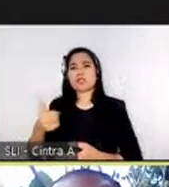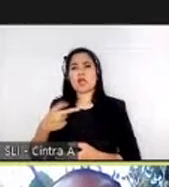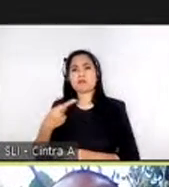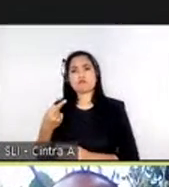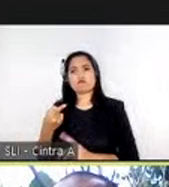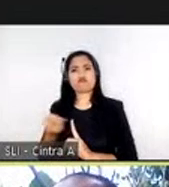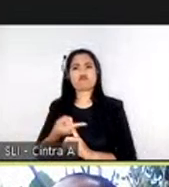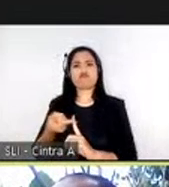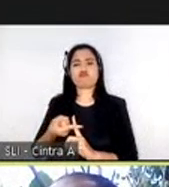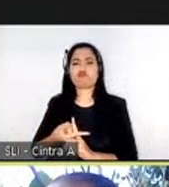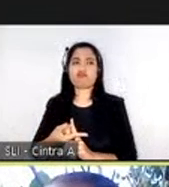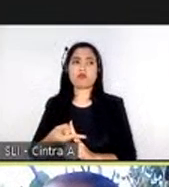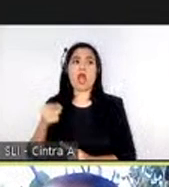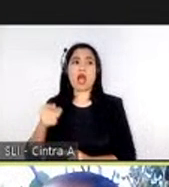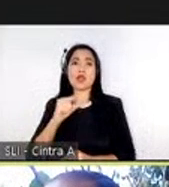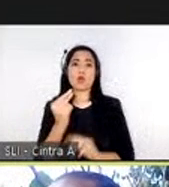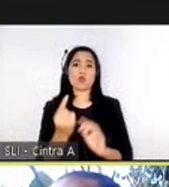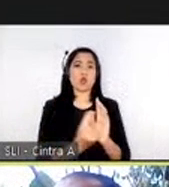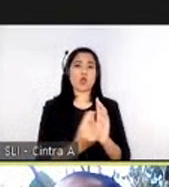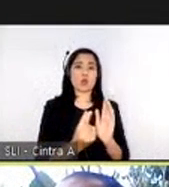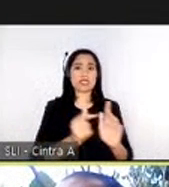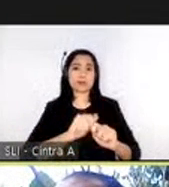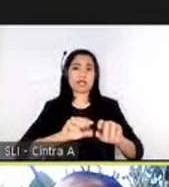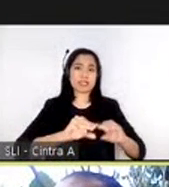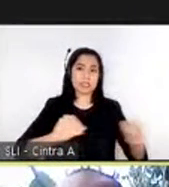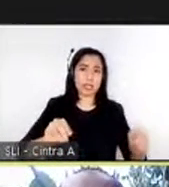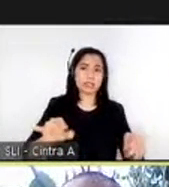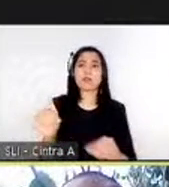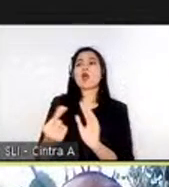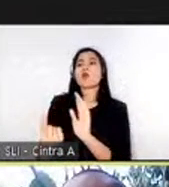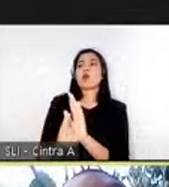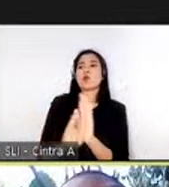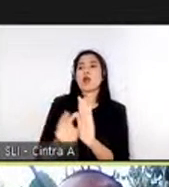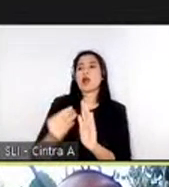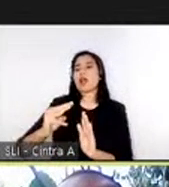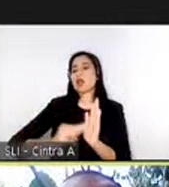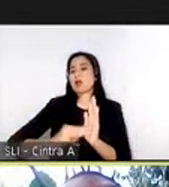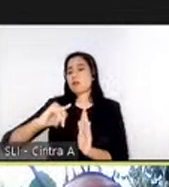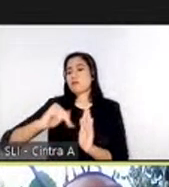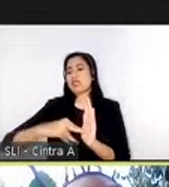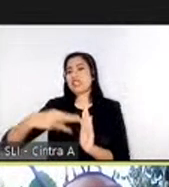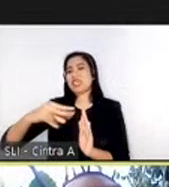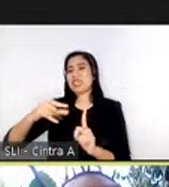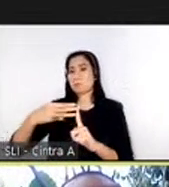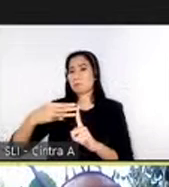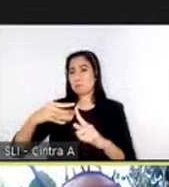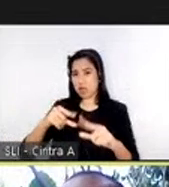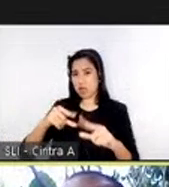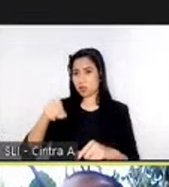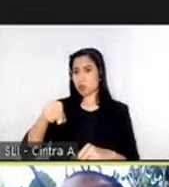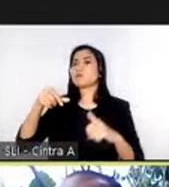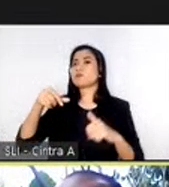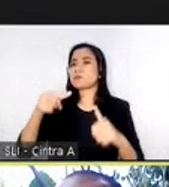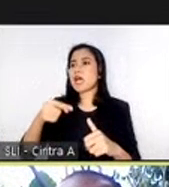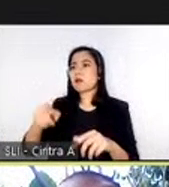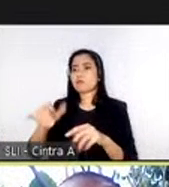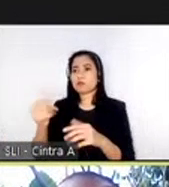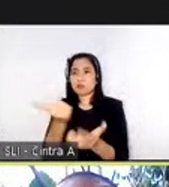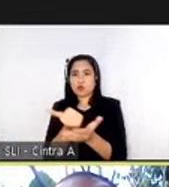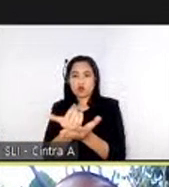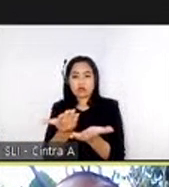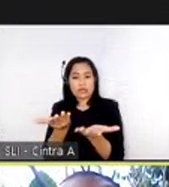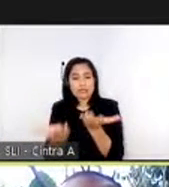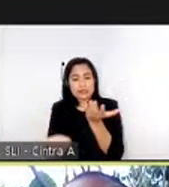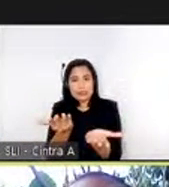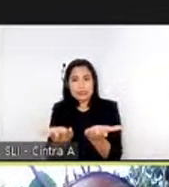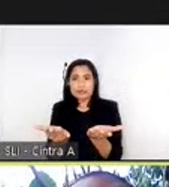Minerba itu adalah beberapa contohnya yang bisa kita sandingkan secara langsung nah sejalan dengan itu ternyata